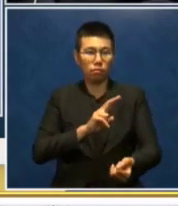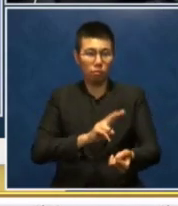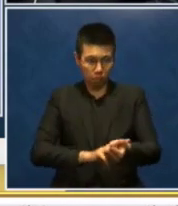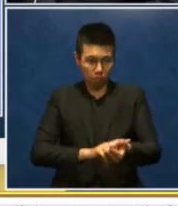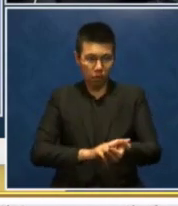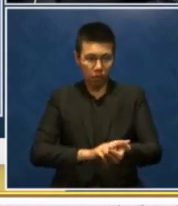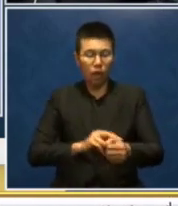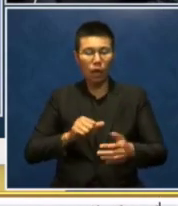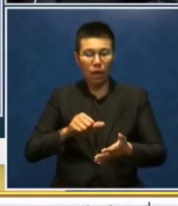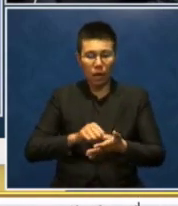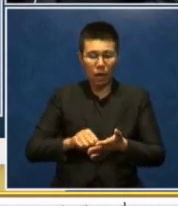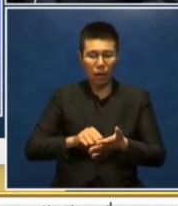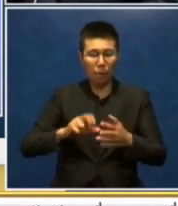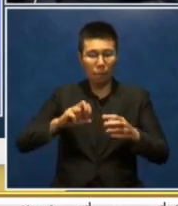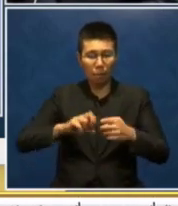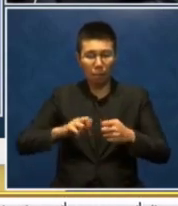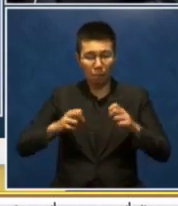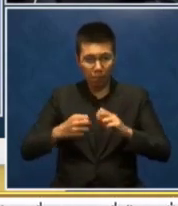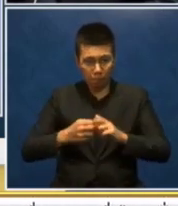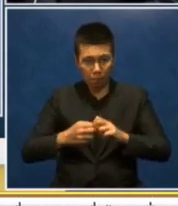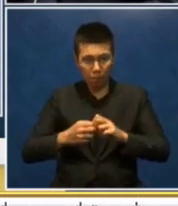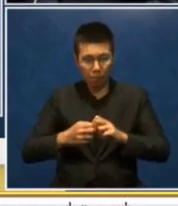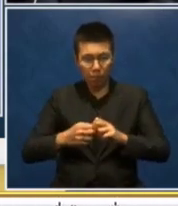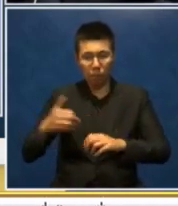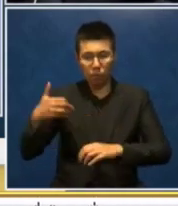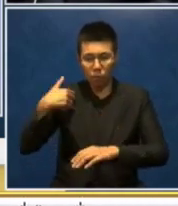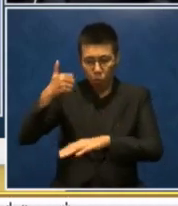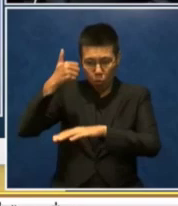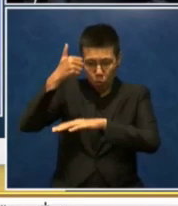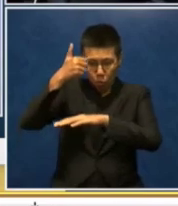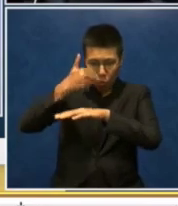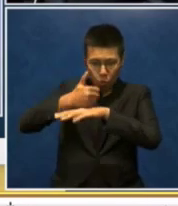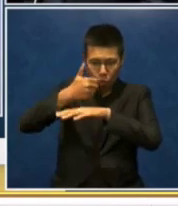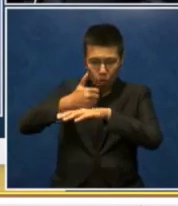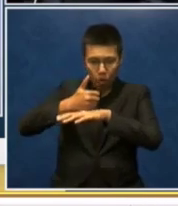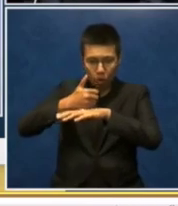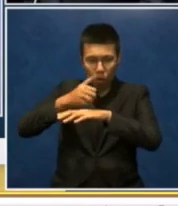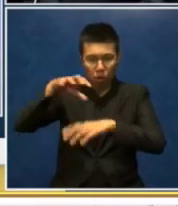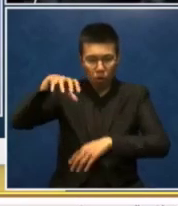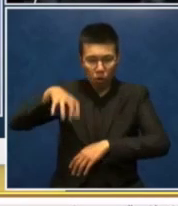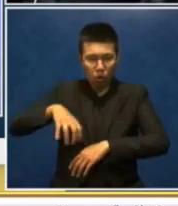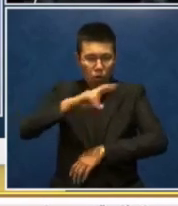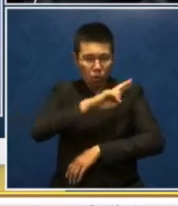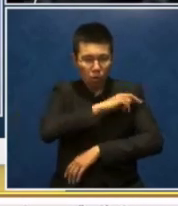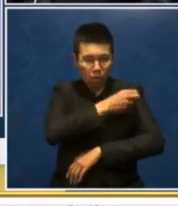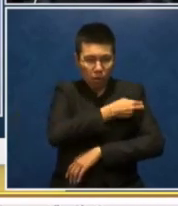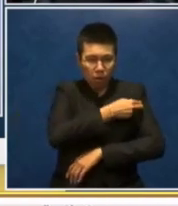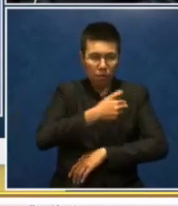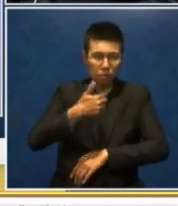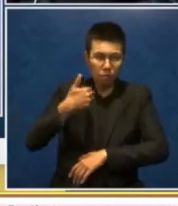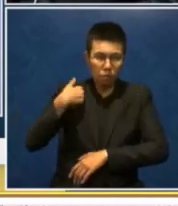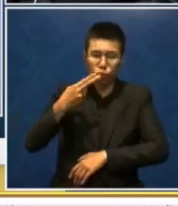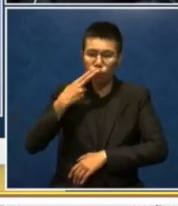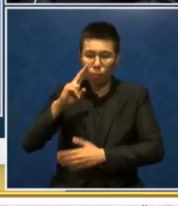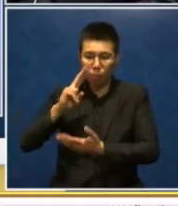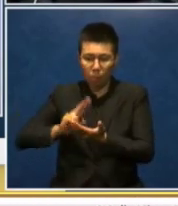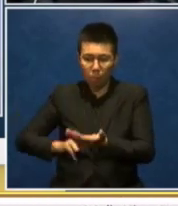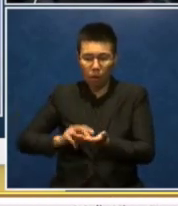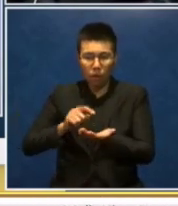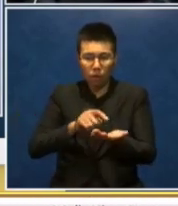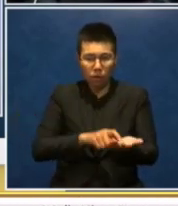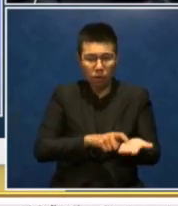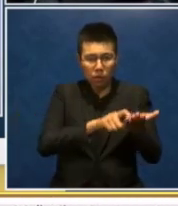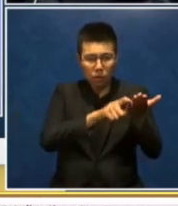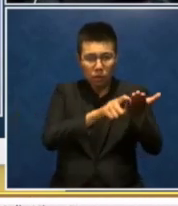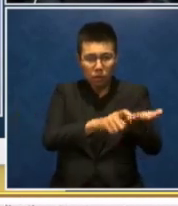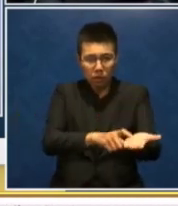ที่กล่าวครั้งต้นเนี่ยทางผู้อำนวยการโรงพยาบาลตะการพืชผลจึงได้ทำหนังสือมาถึงผมเพื่อผ่